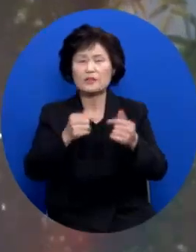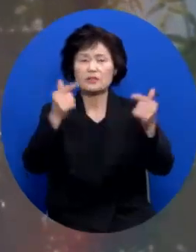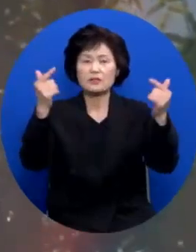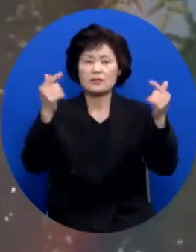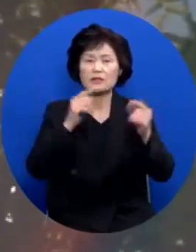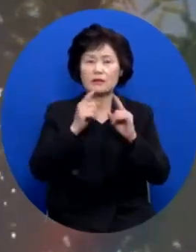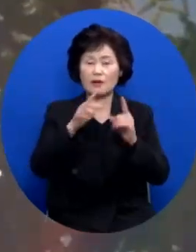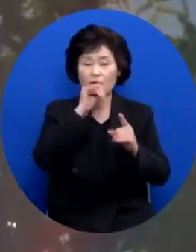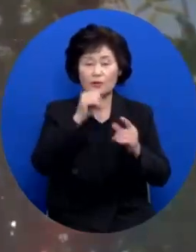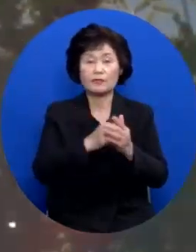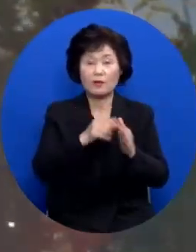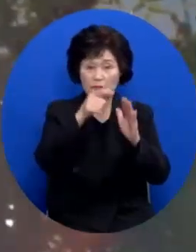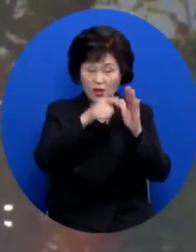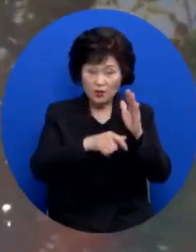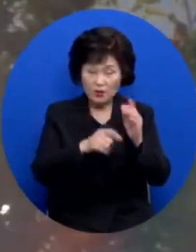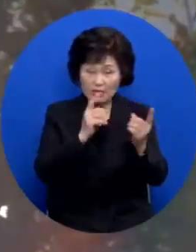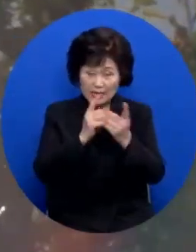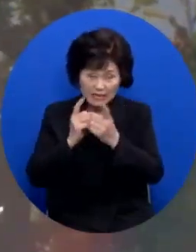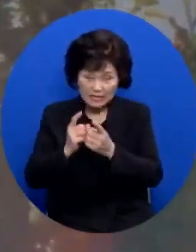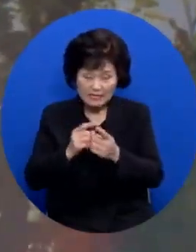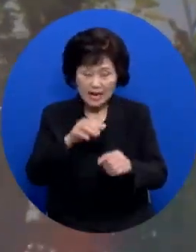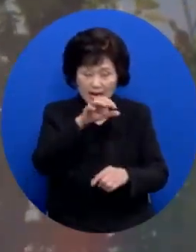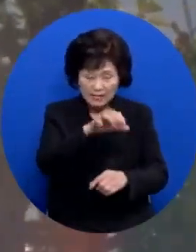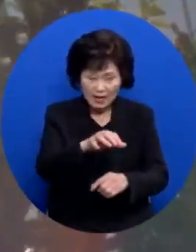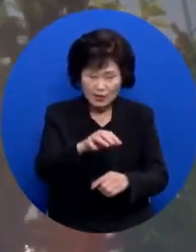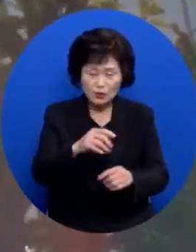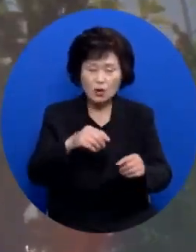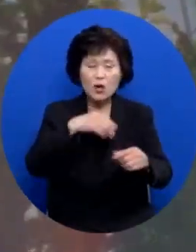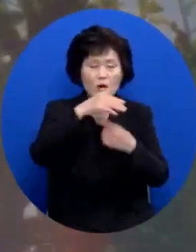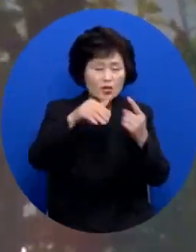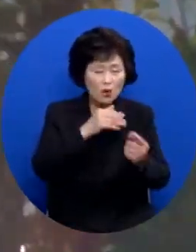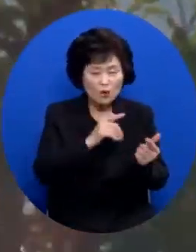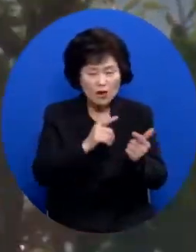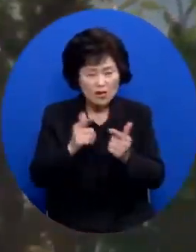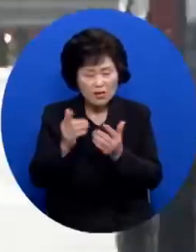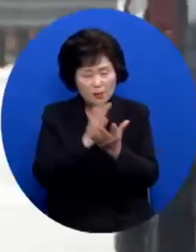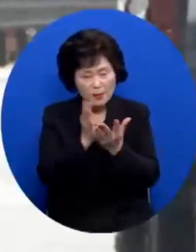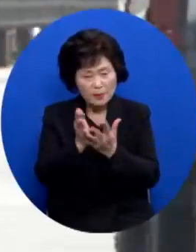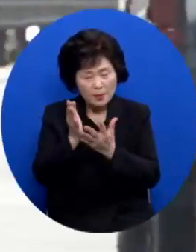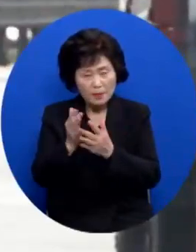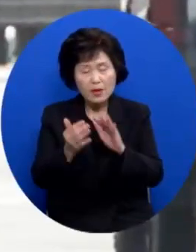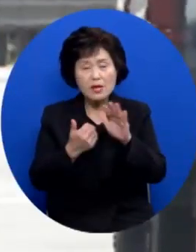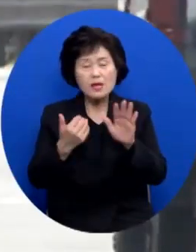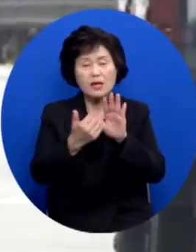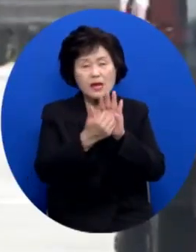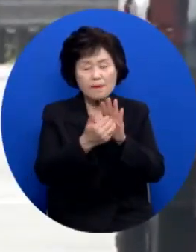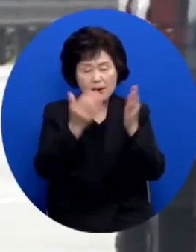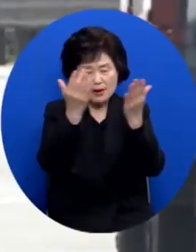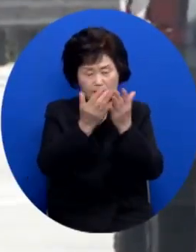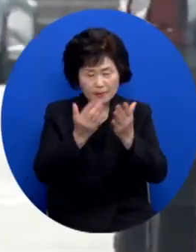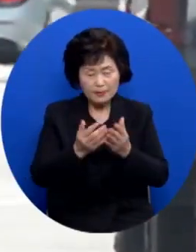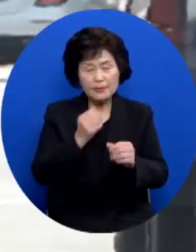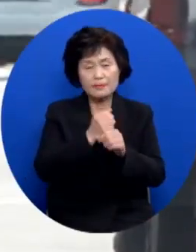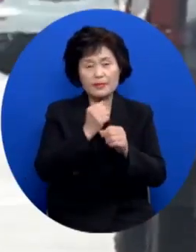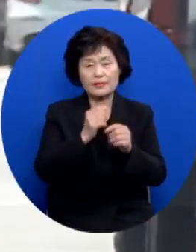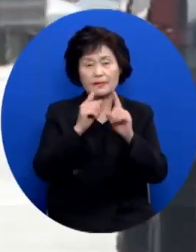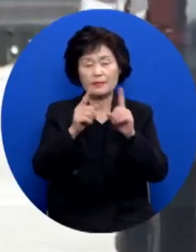증가했다며 매뉴얼에는 대상자별, 장소별, 상황별로 세분화해 예방수칙을 맞춤형으로 제작했다고